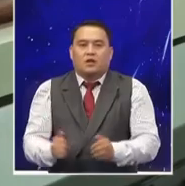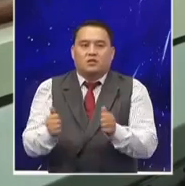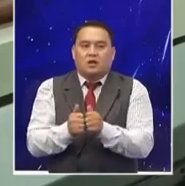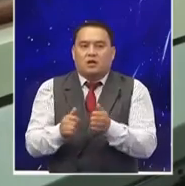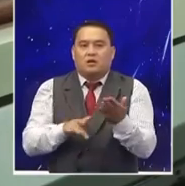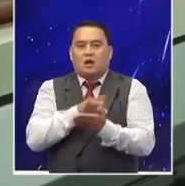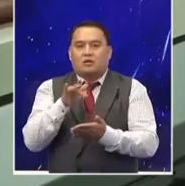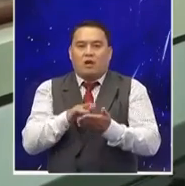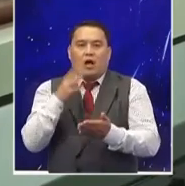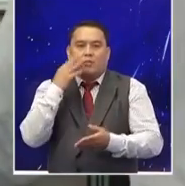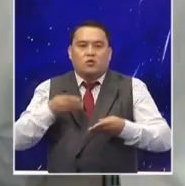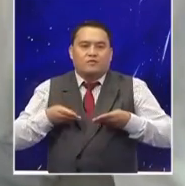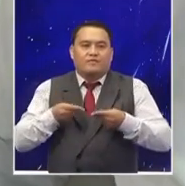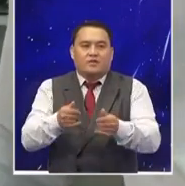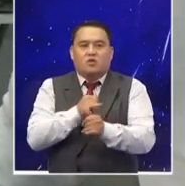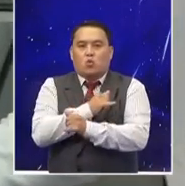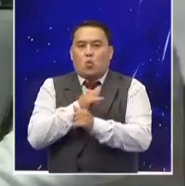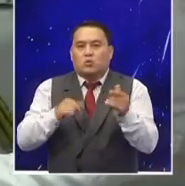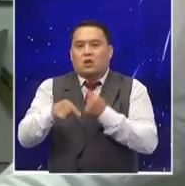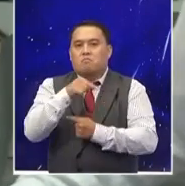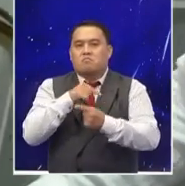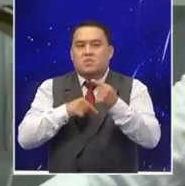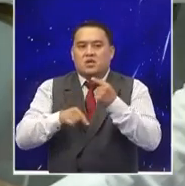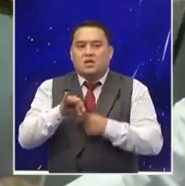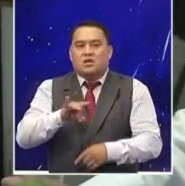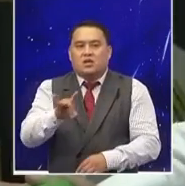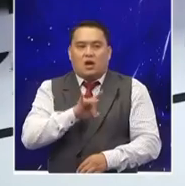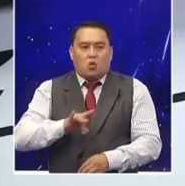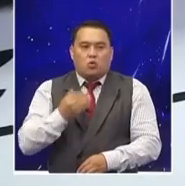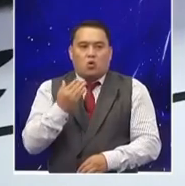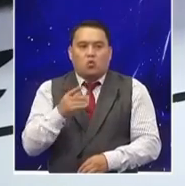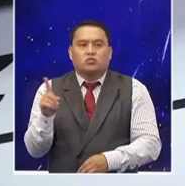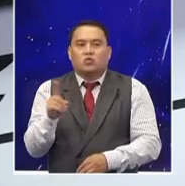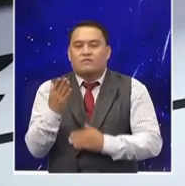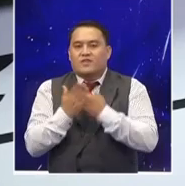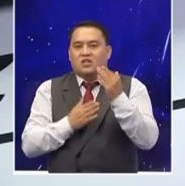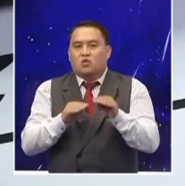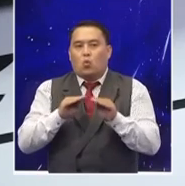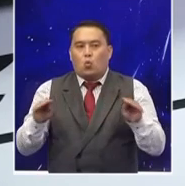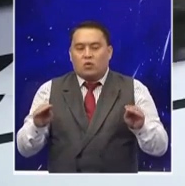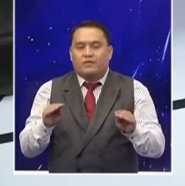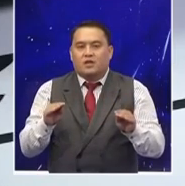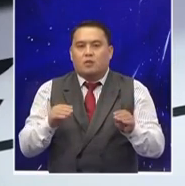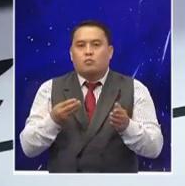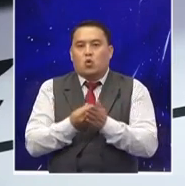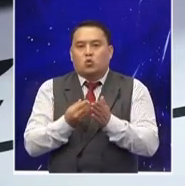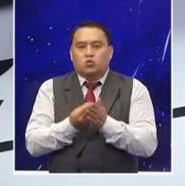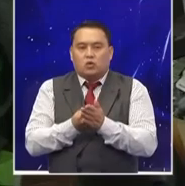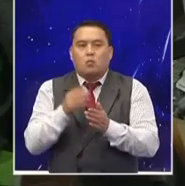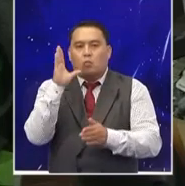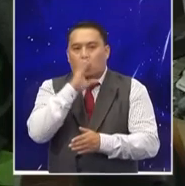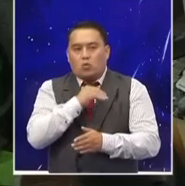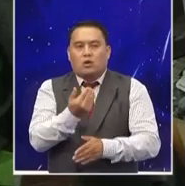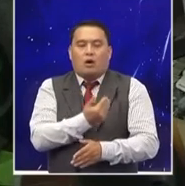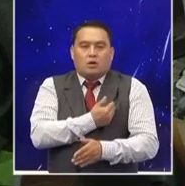мегаполисом алматы влияет и на стремительный рост бизнес потенциала илийского района учитывая высокий уровень демографии бюджетных структурах могут